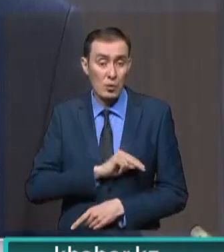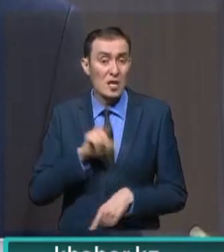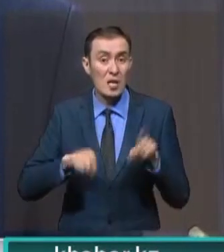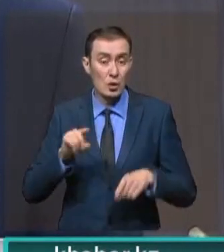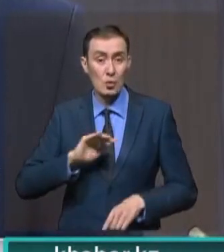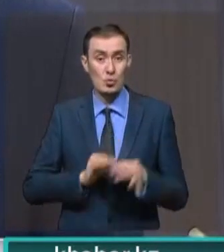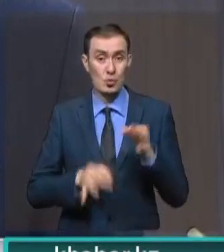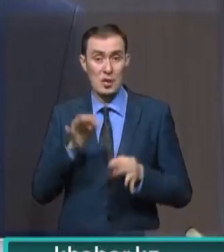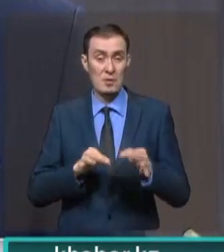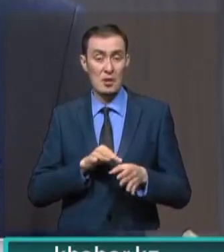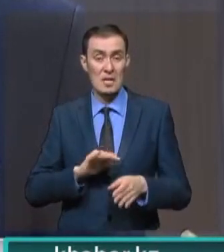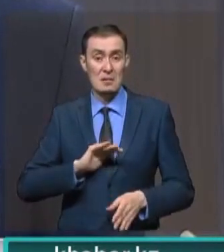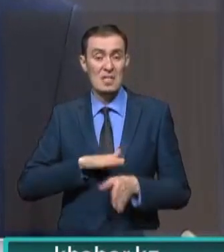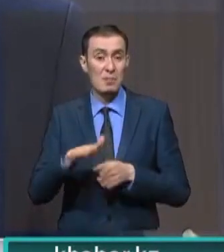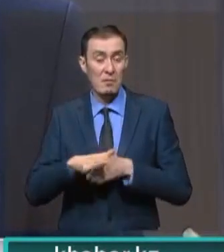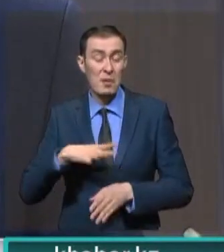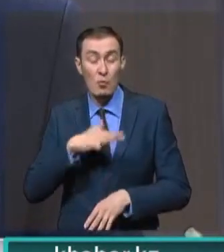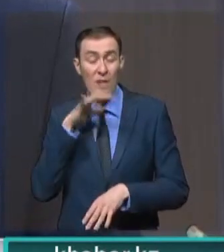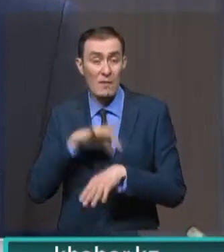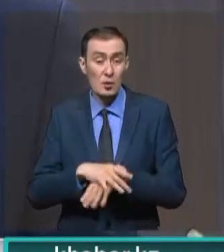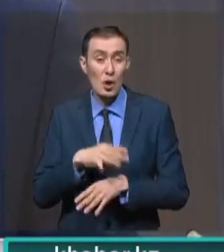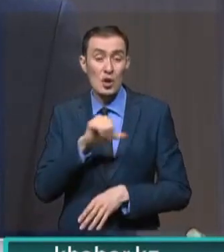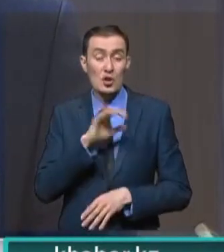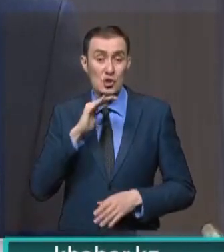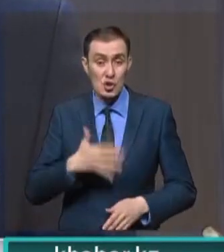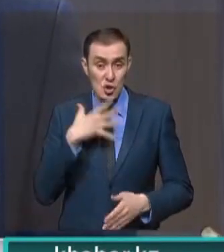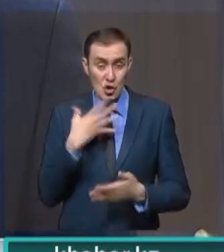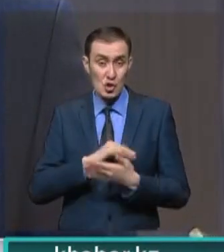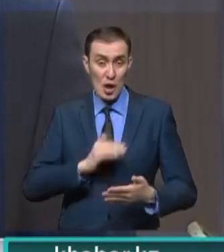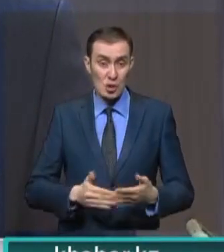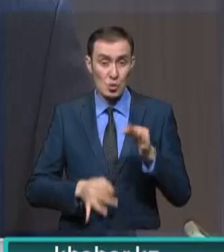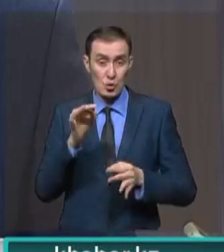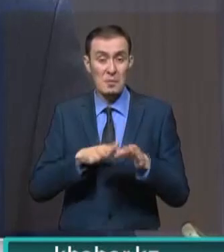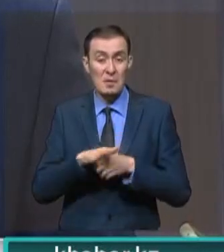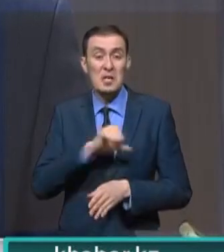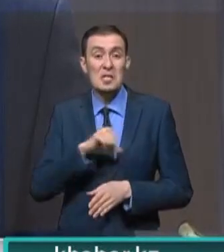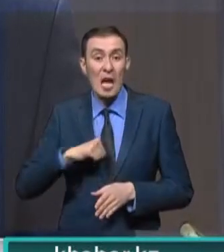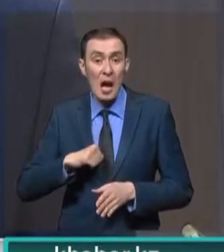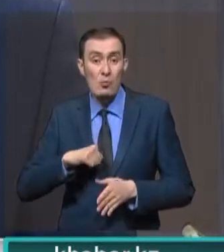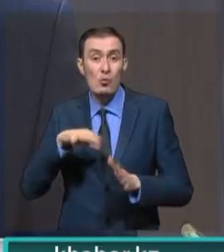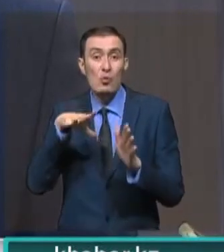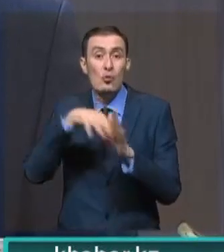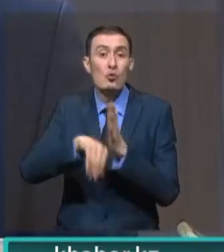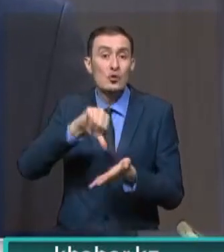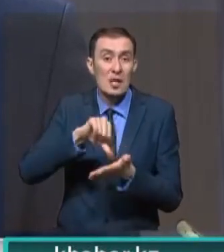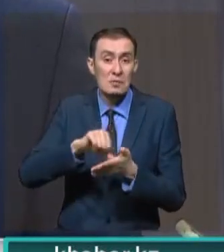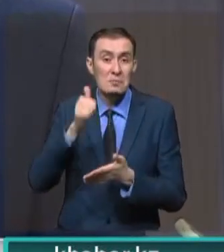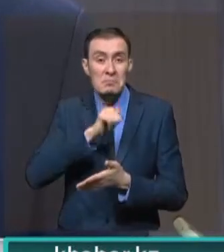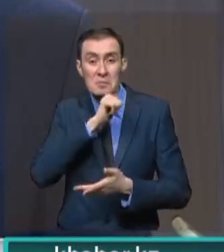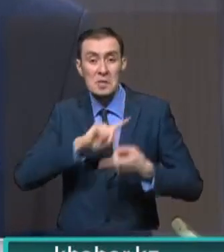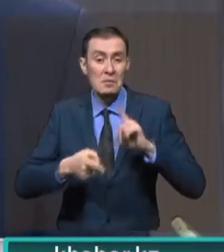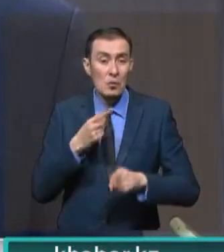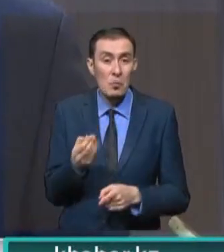очень много случаев сожалению когда час судебные исполнители становятся частью каких-то серых схем по